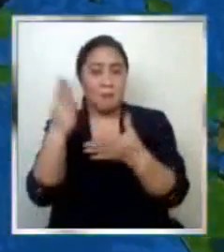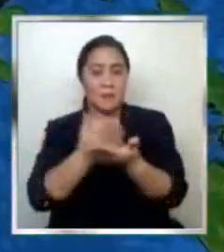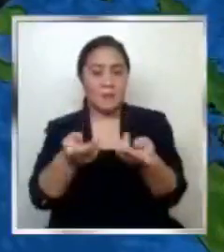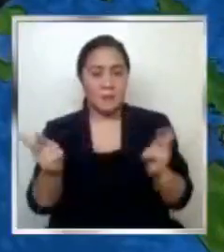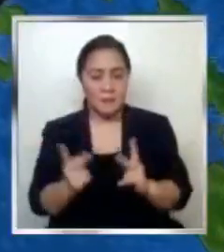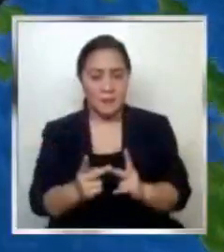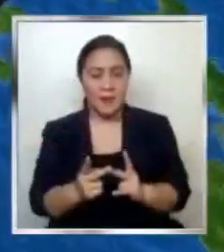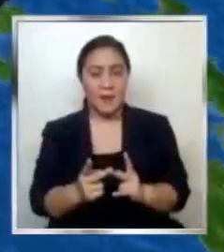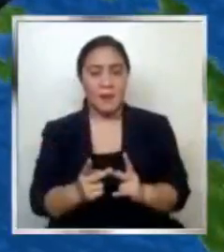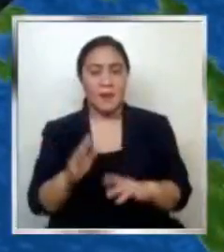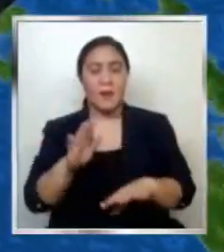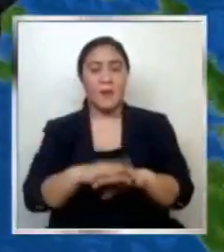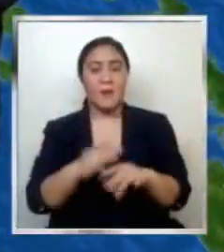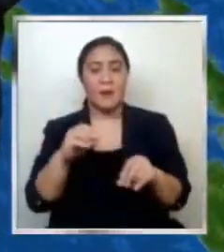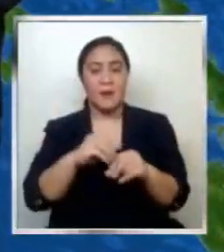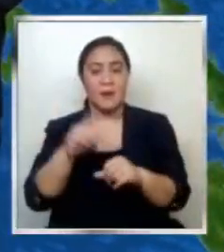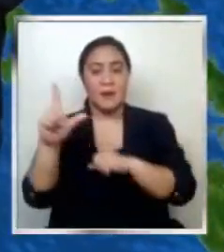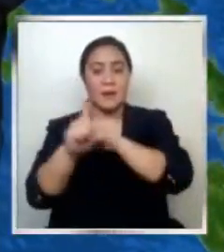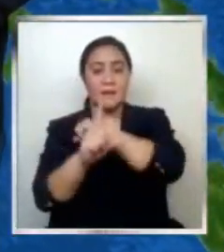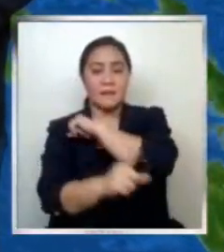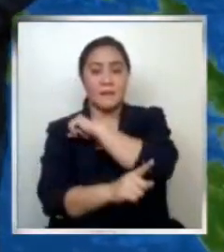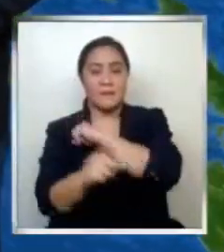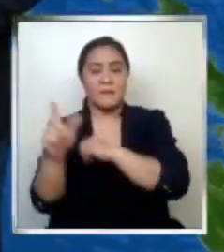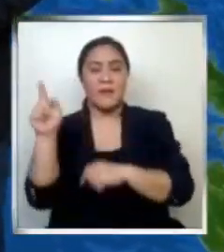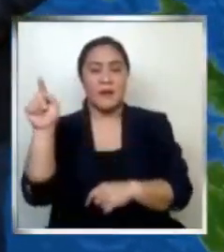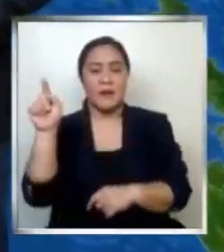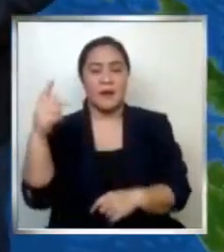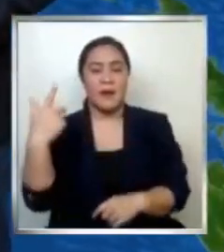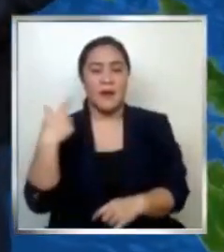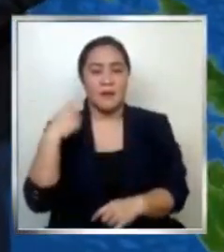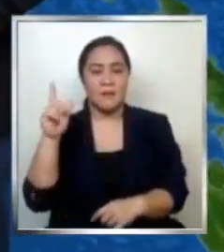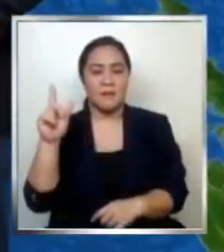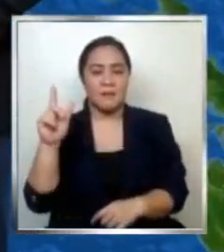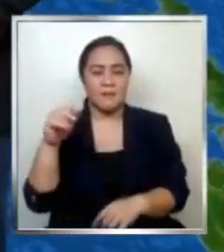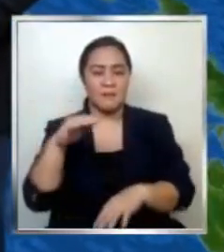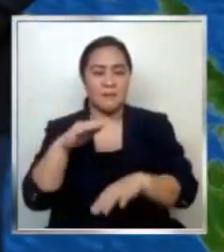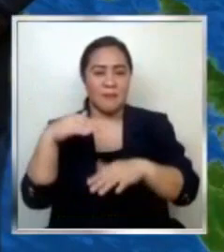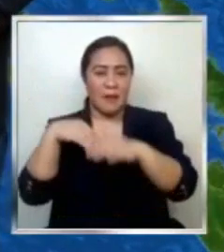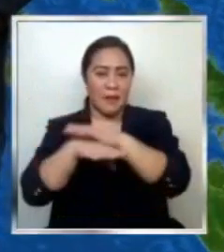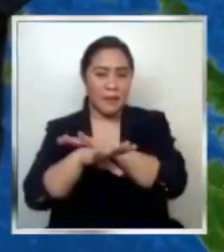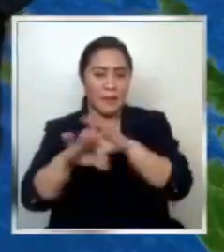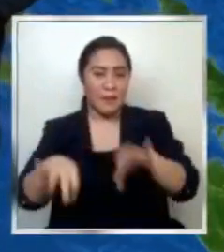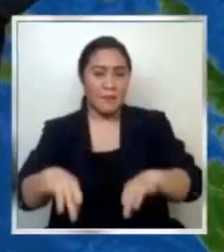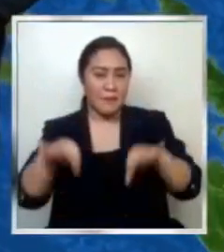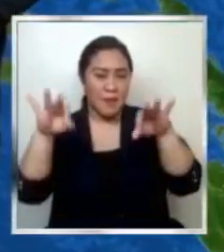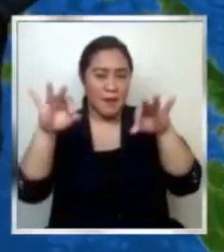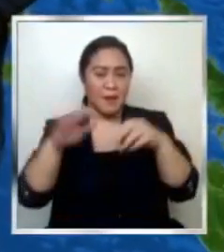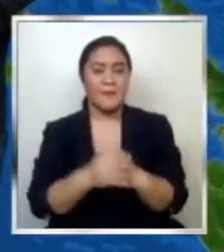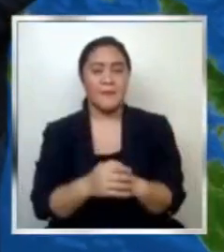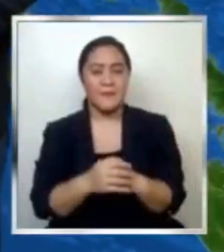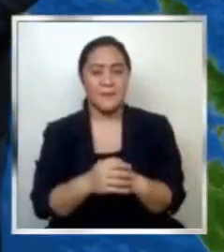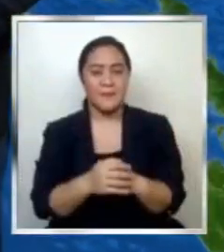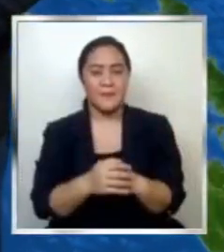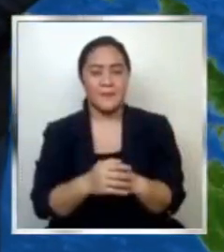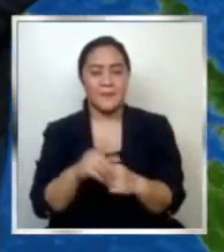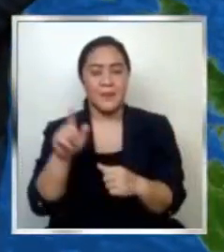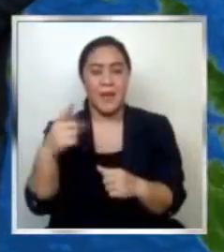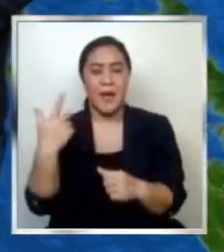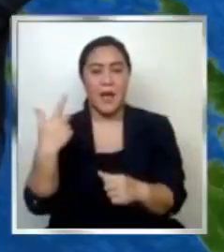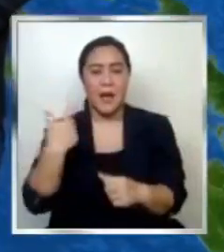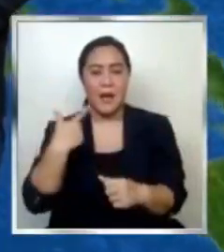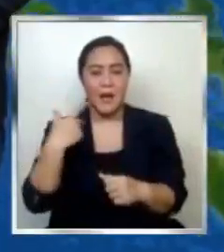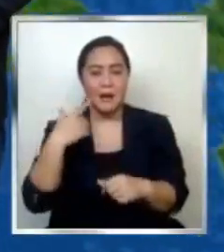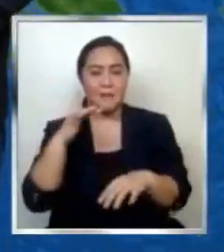Negros Oriental nga, rumagasa ang baha at pinasok ang ilang bahay. May 10 pamilya na apektuhan at pansamantalang